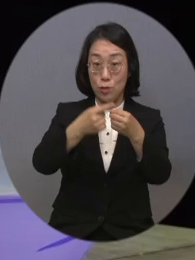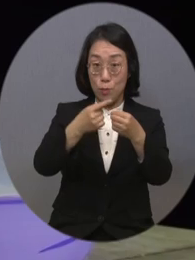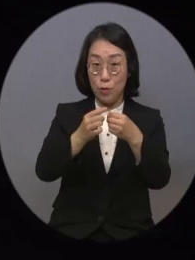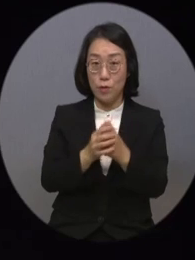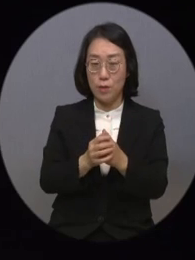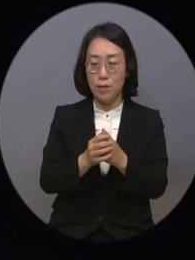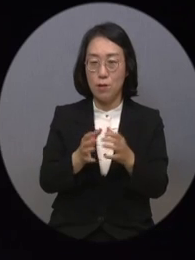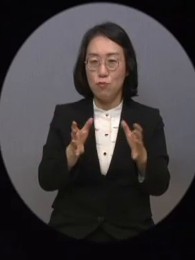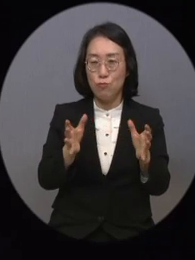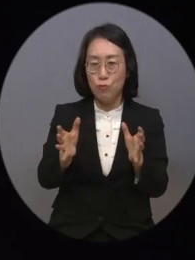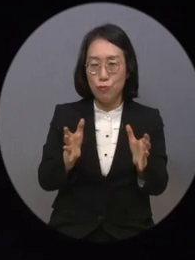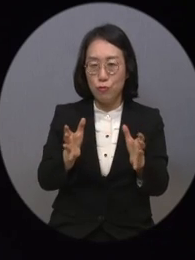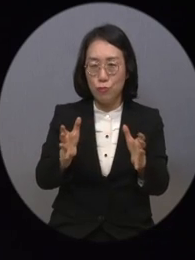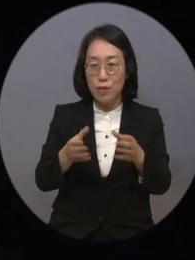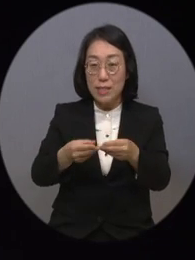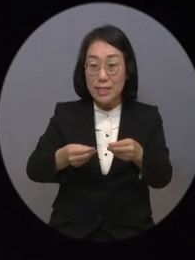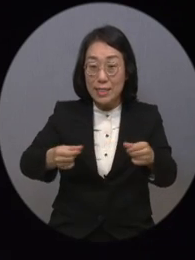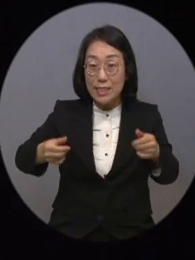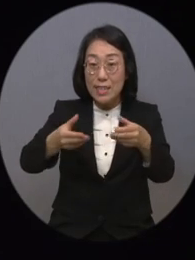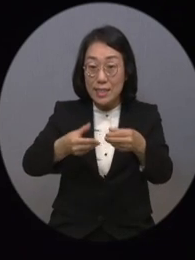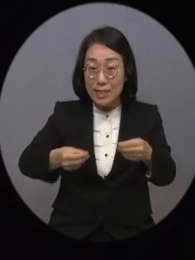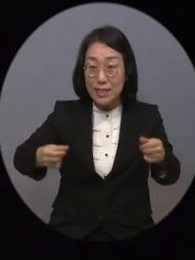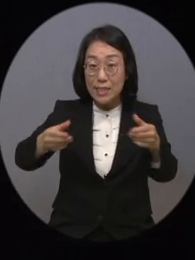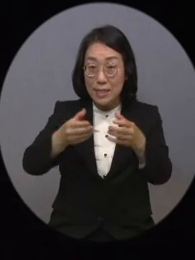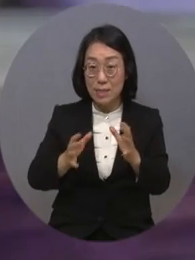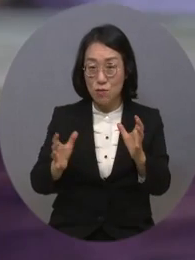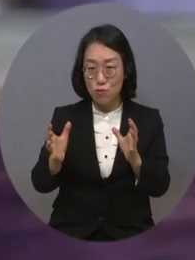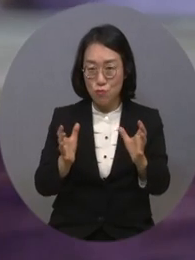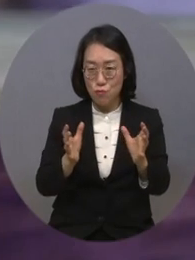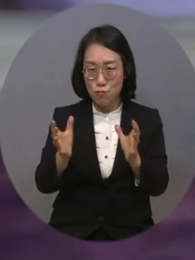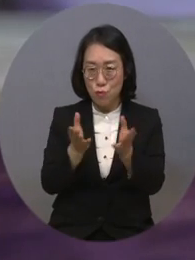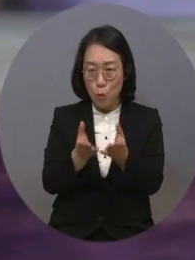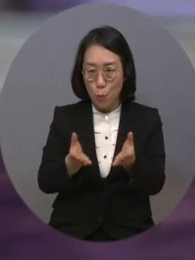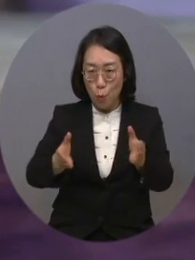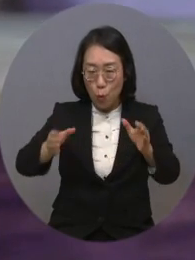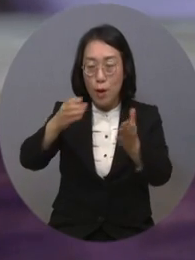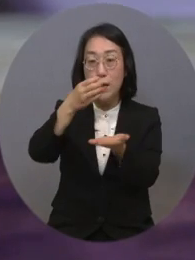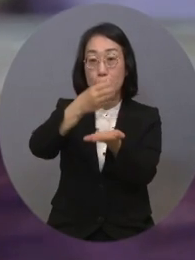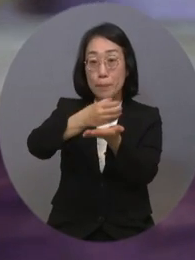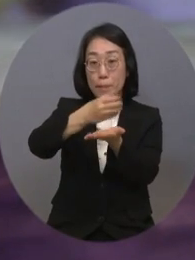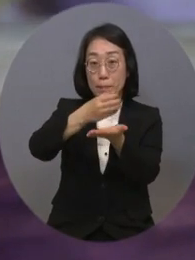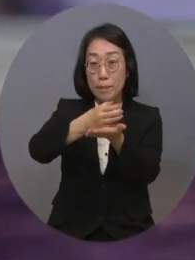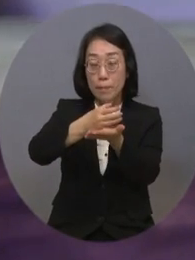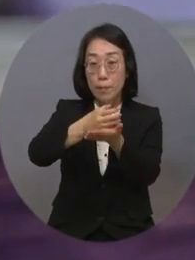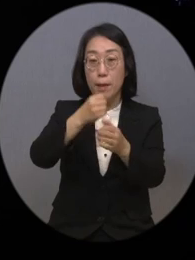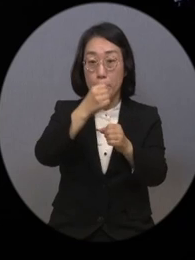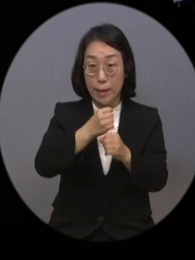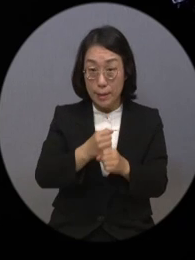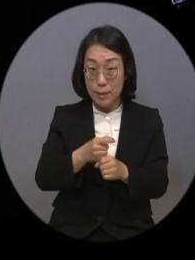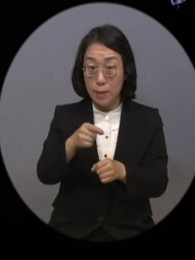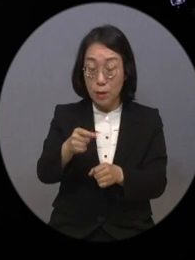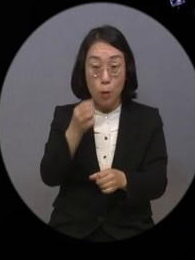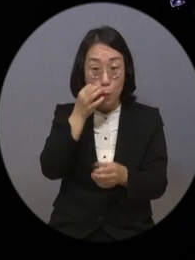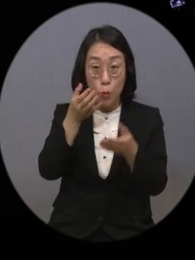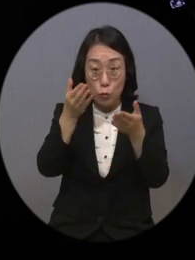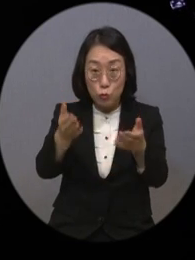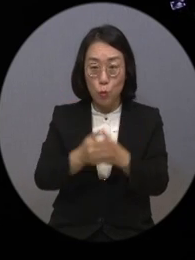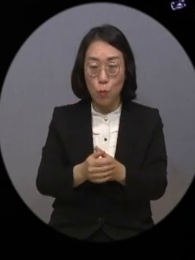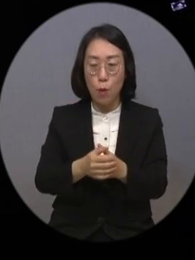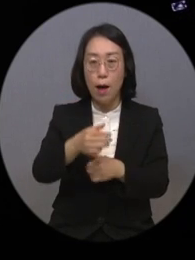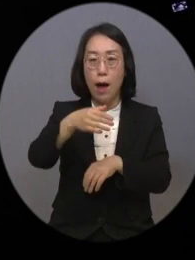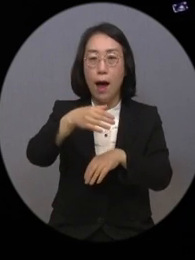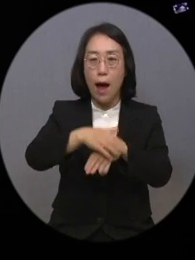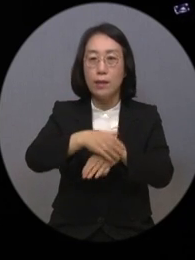김정옥 보유자가 출연해 흙을 밟고 물레를 돌려 찻사발을 빚어내는 작업을 그리고 아들과 손자